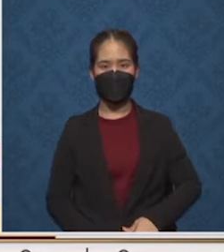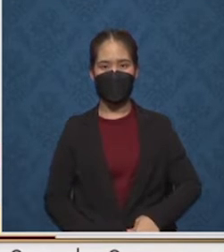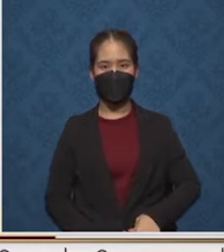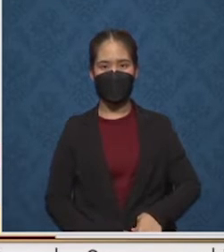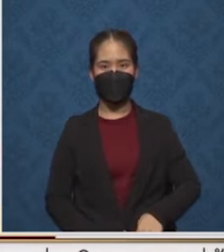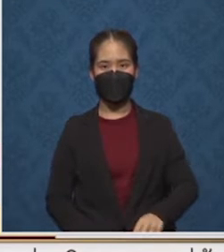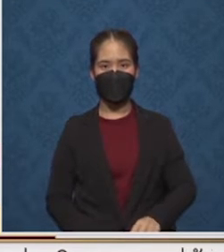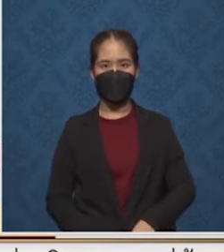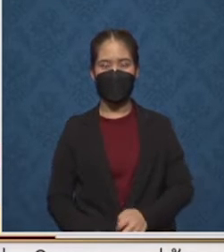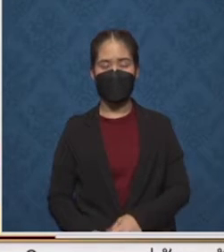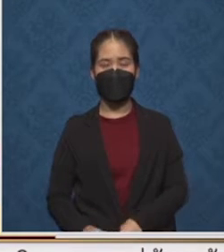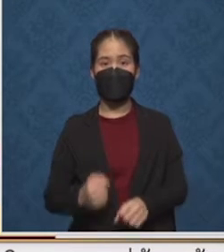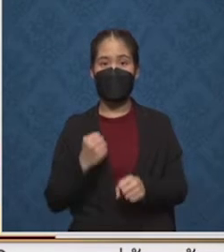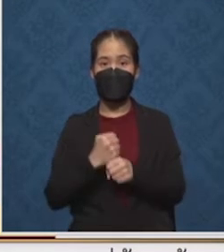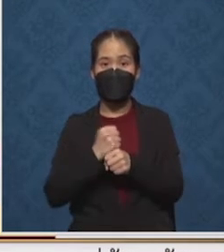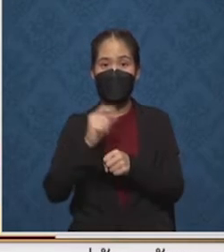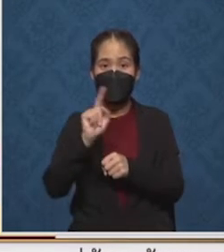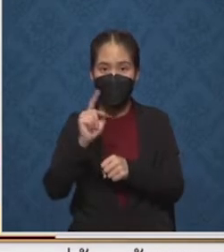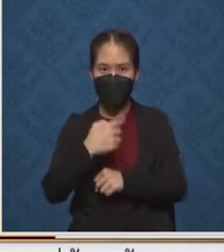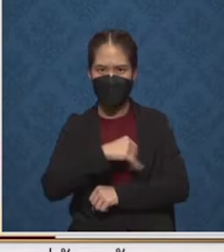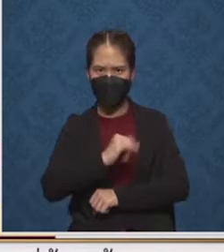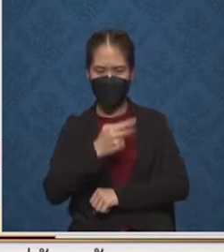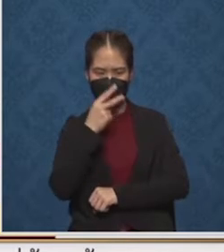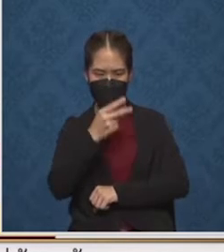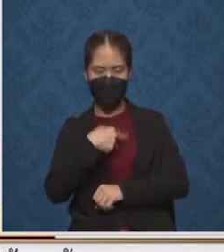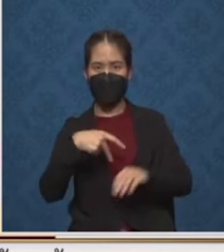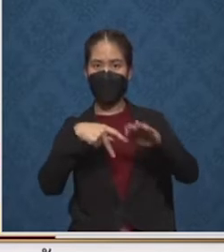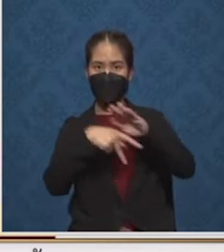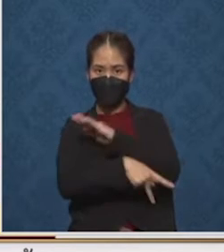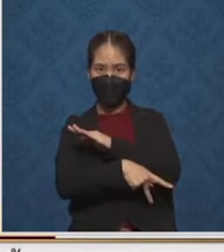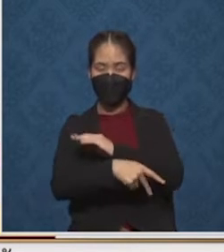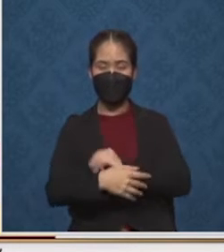ก็จะทำการในทางสอนธุรกิจขัด